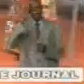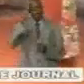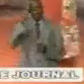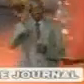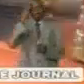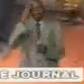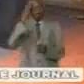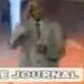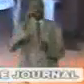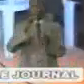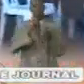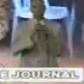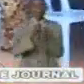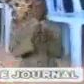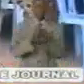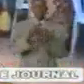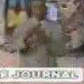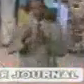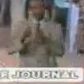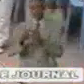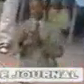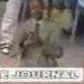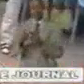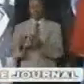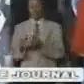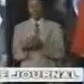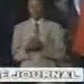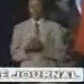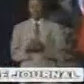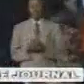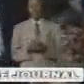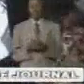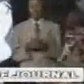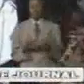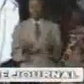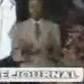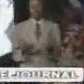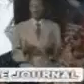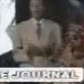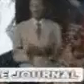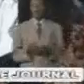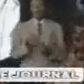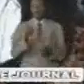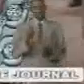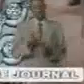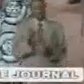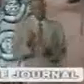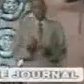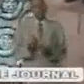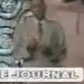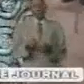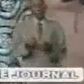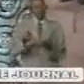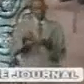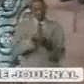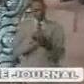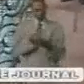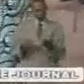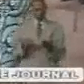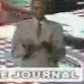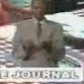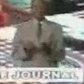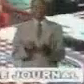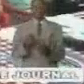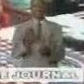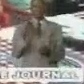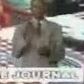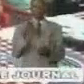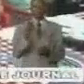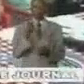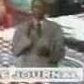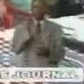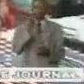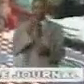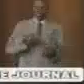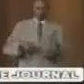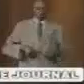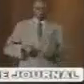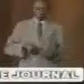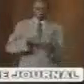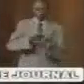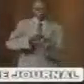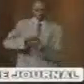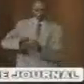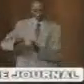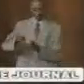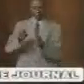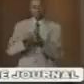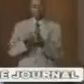soutien d'accompagner la République démocratique du Congo dans la lutte contre les coutumes néfastes au développement de la jeune fille, dans les réformes légales et